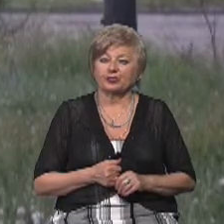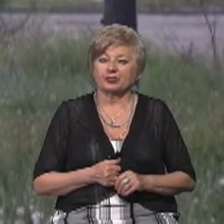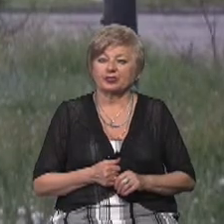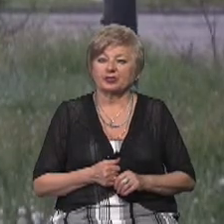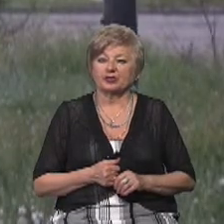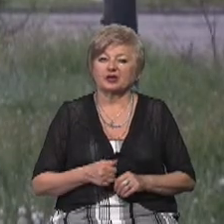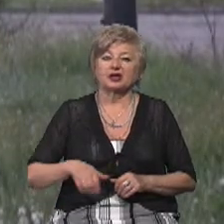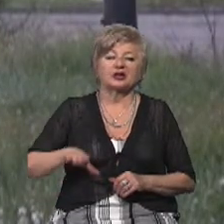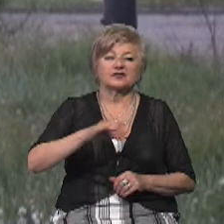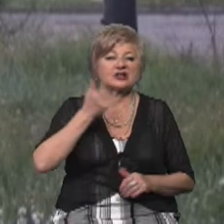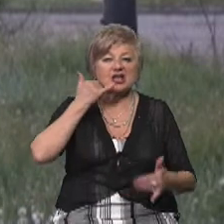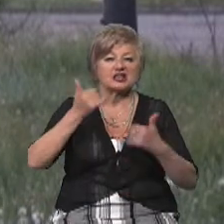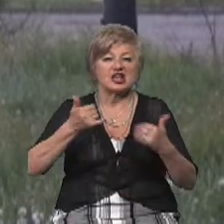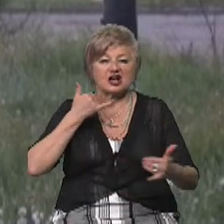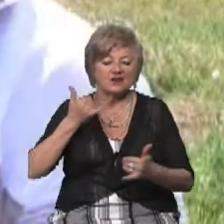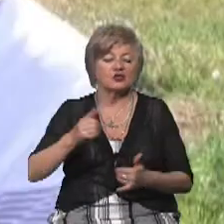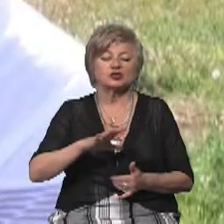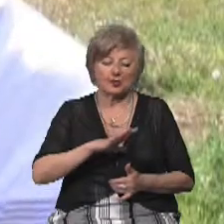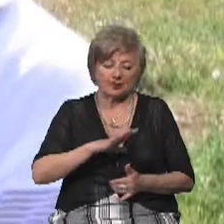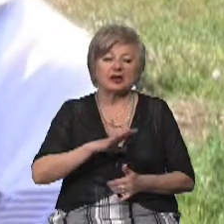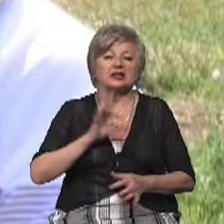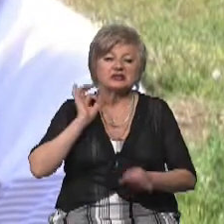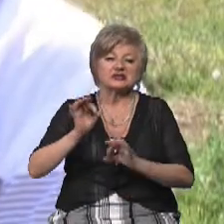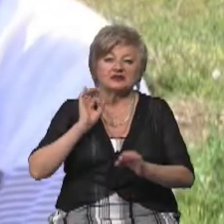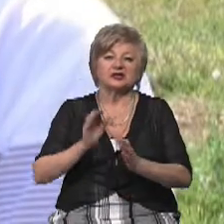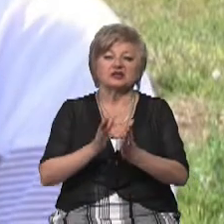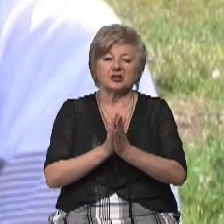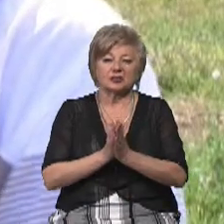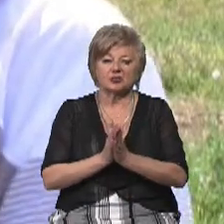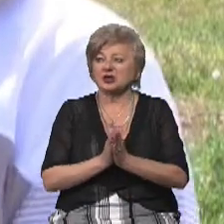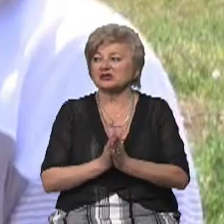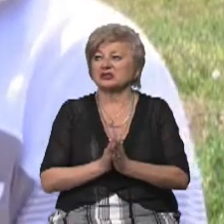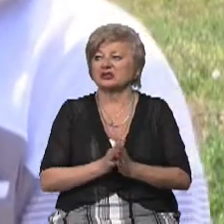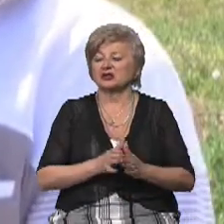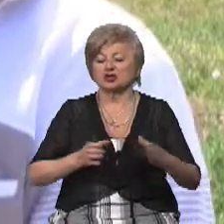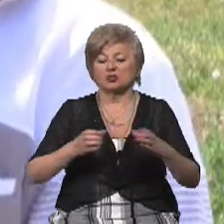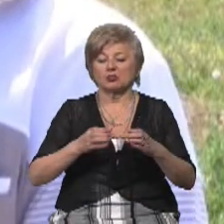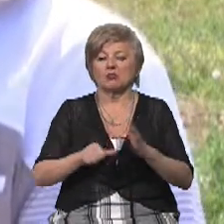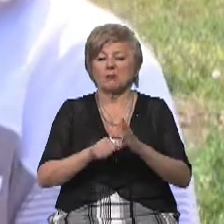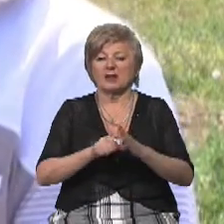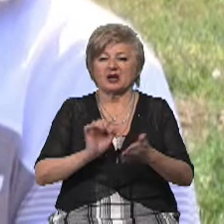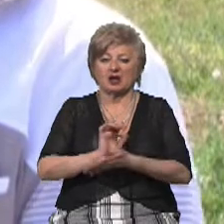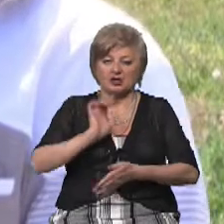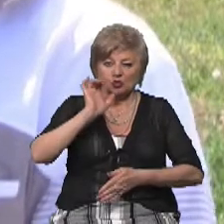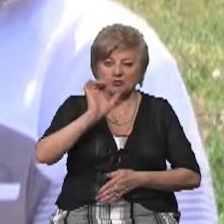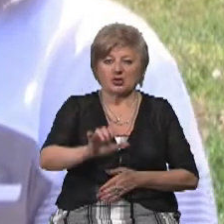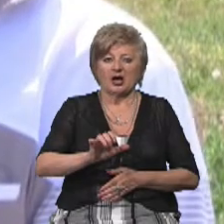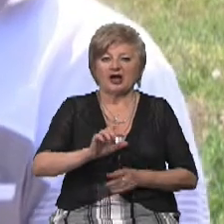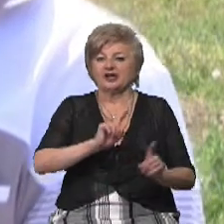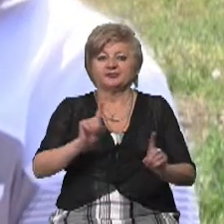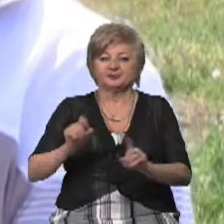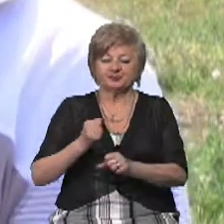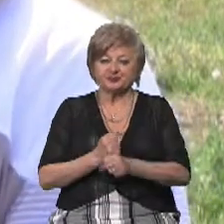по всіх телефонах, які тільки були, дзвонили, просили вислати сюди якусь там бригаду, щоб могла виміряти, що і хто там щось